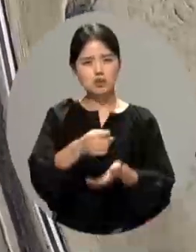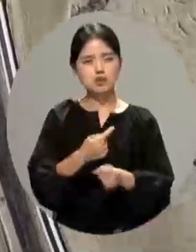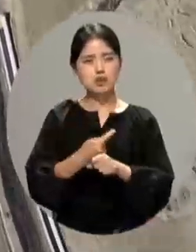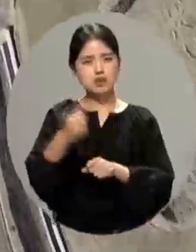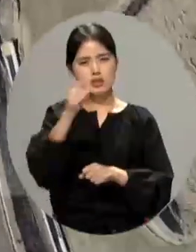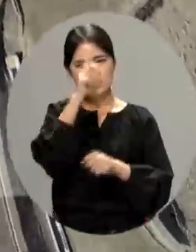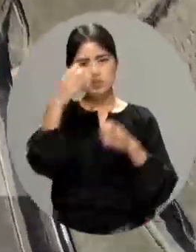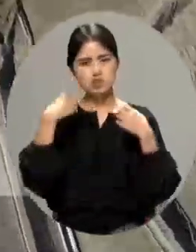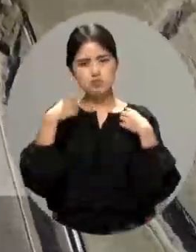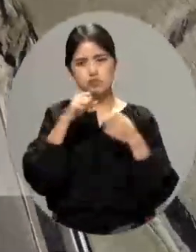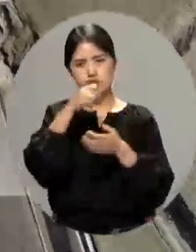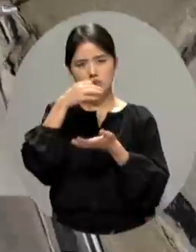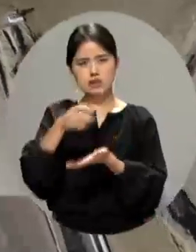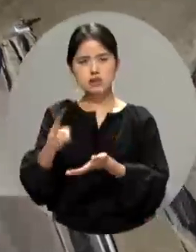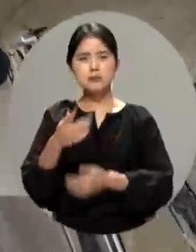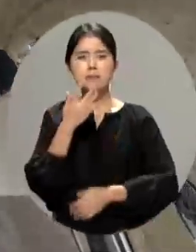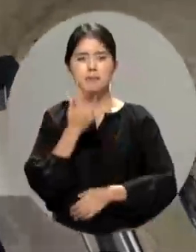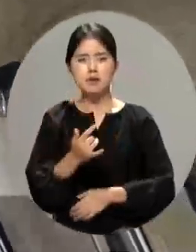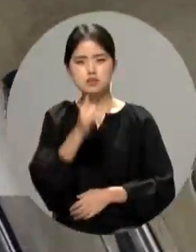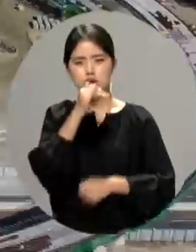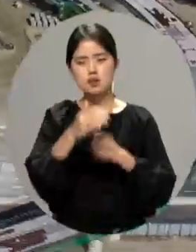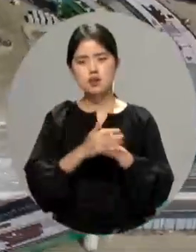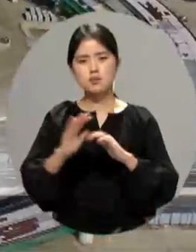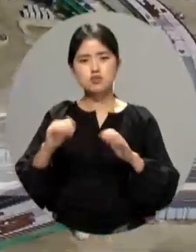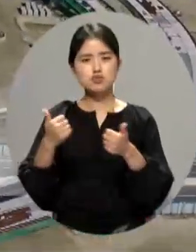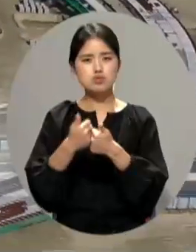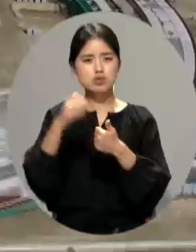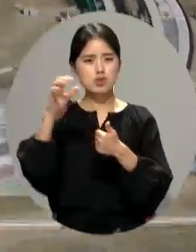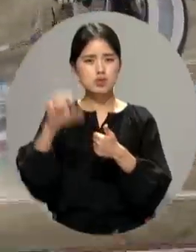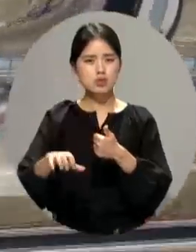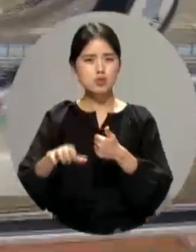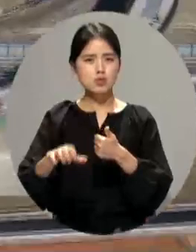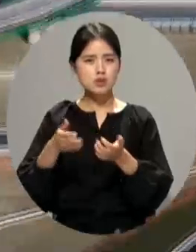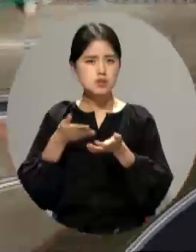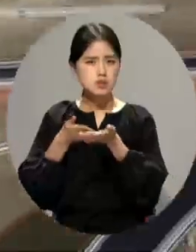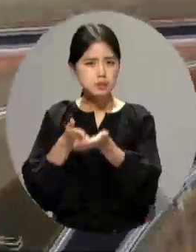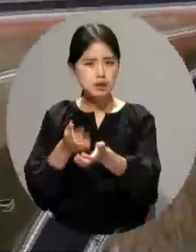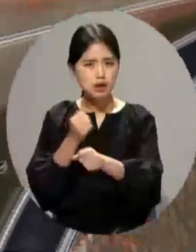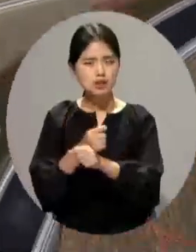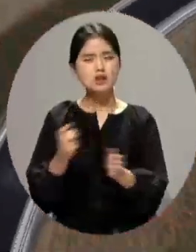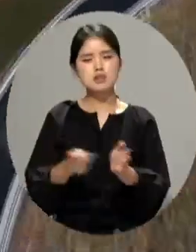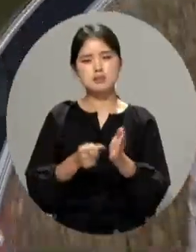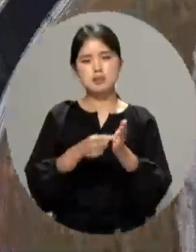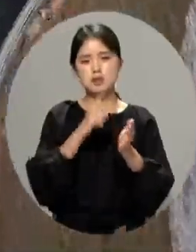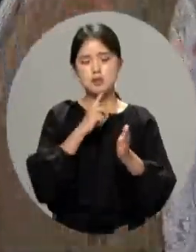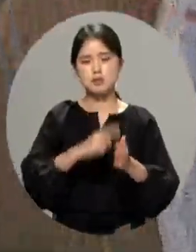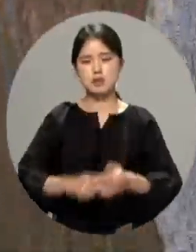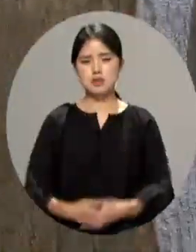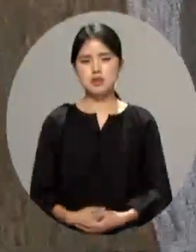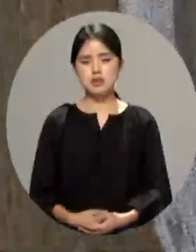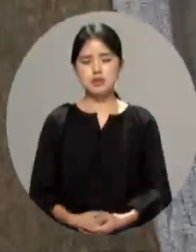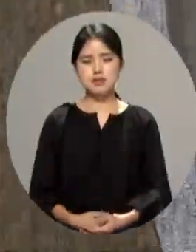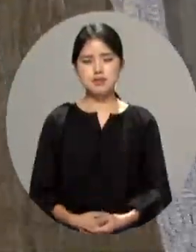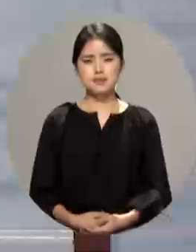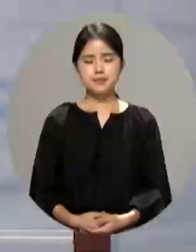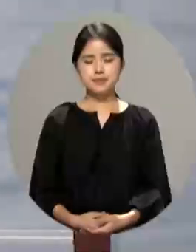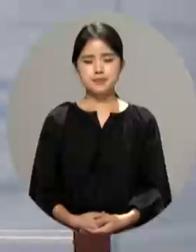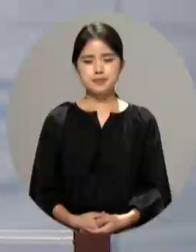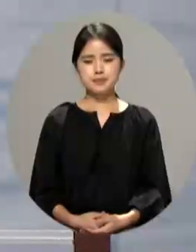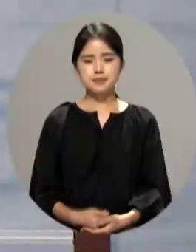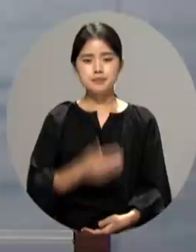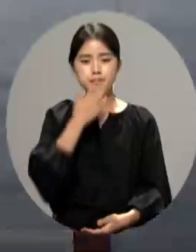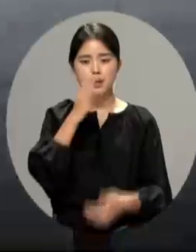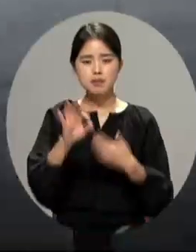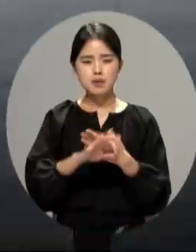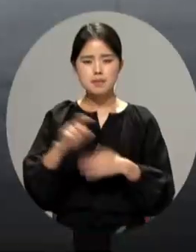내년 정부 예산안에는 빠져 있어 국회 단계에서 반영하는 것이 당장 시급한 과제입니다. 가능한